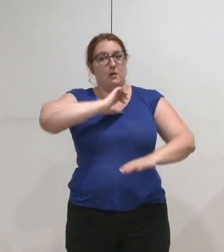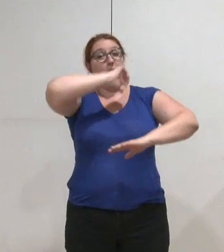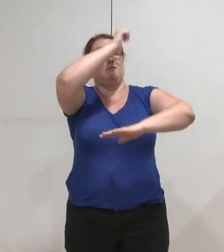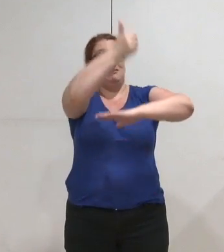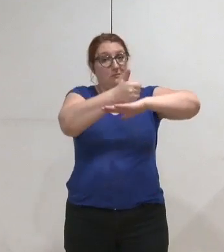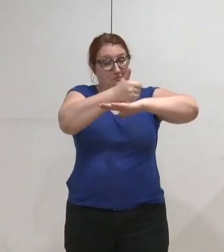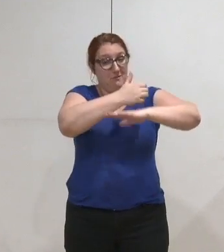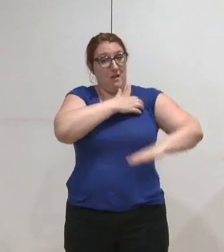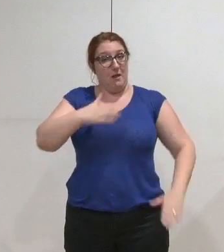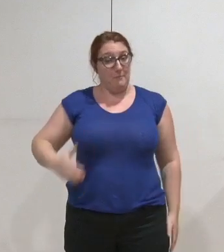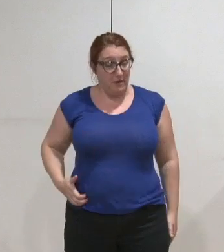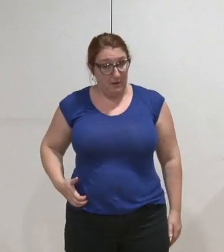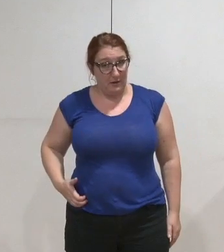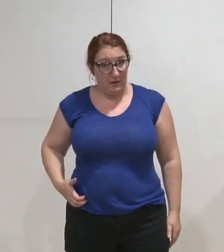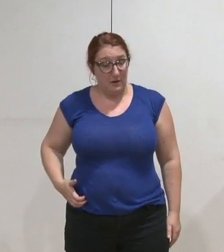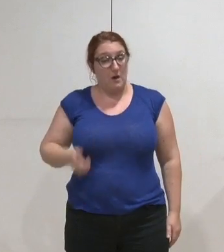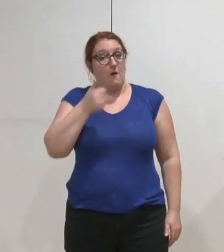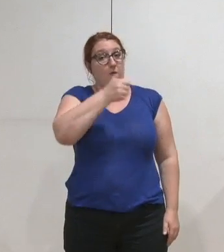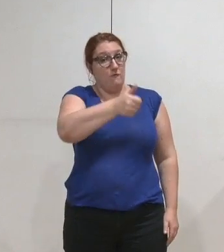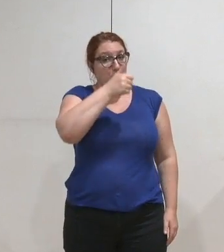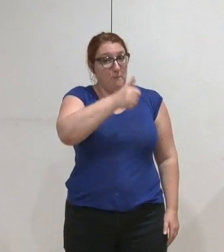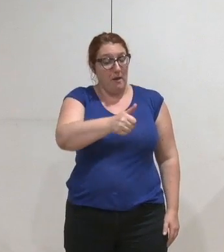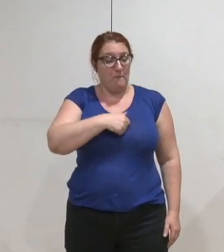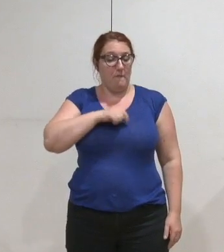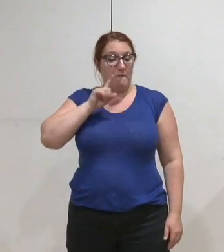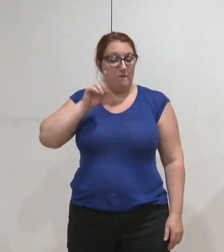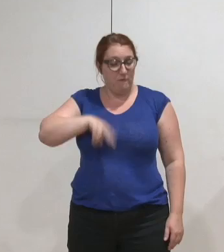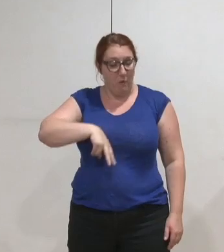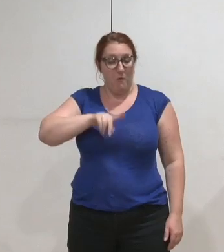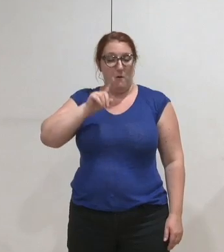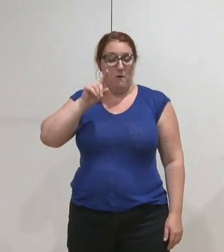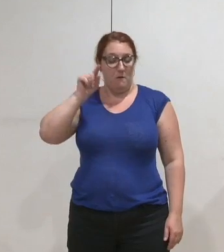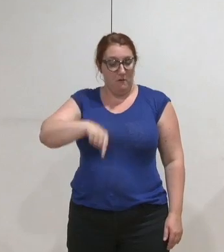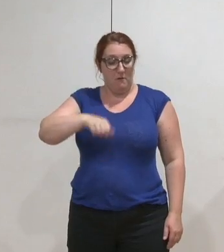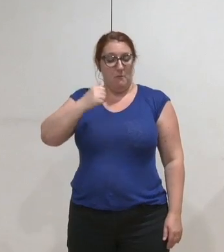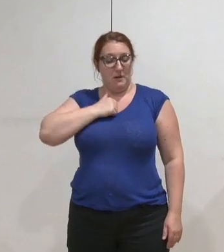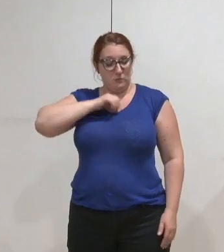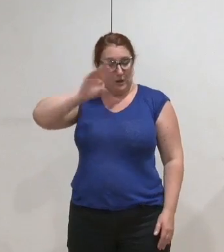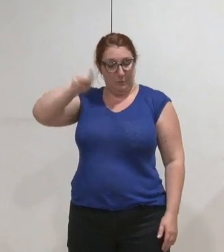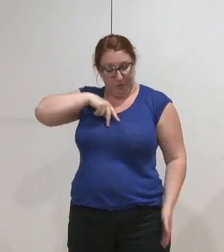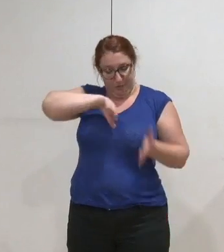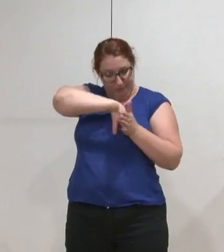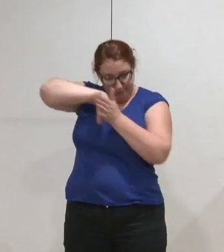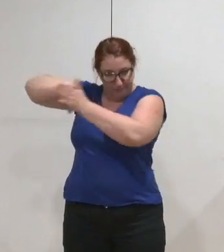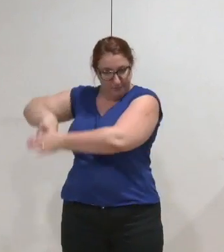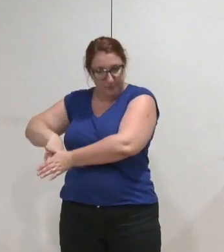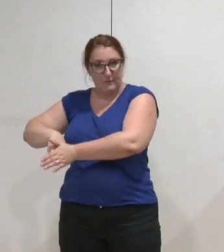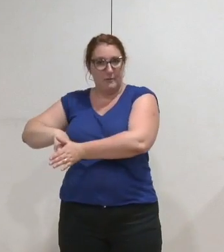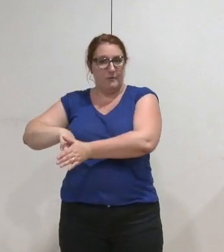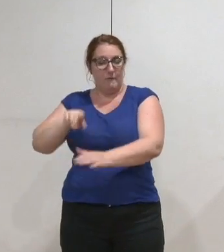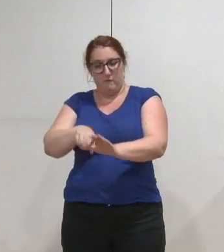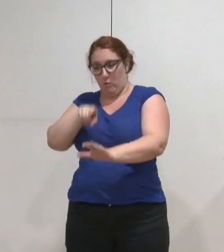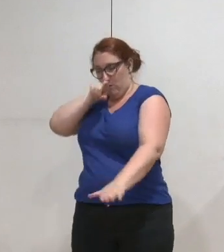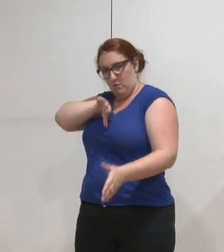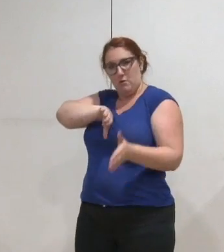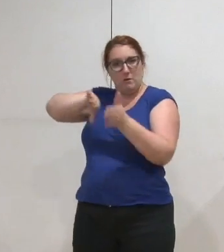magistrat vous devez vous en détacher vous devez en faire abstraction queles que